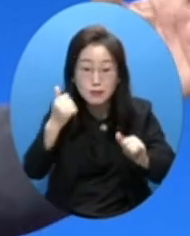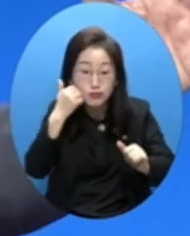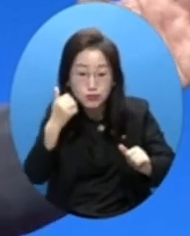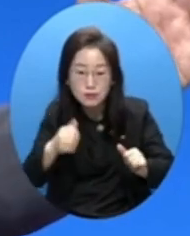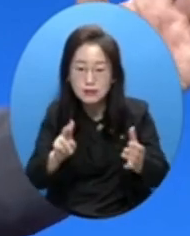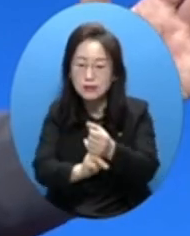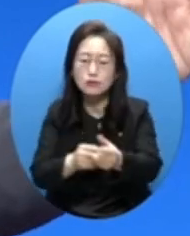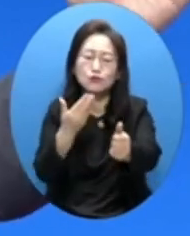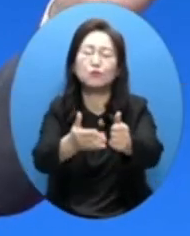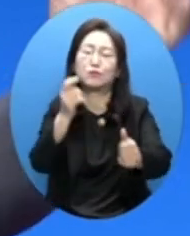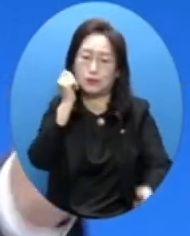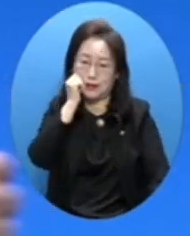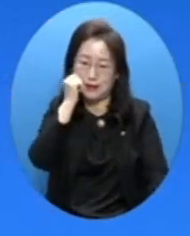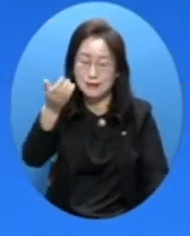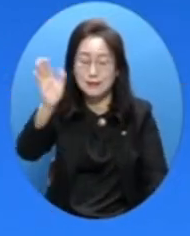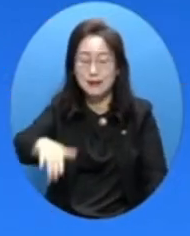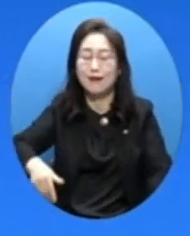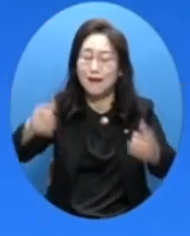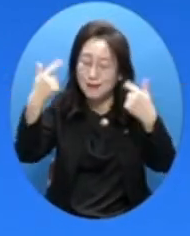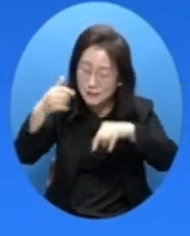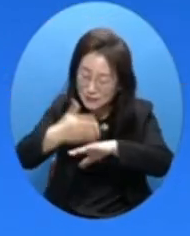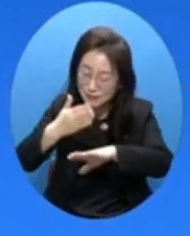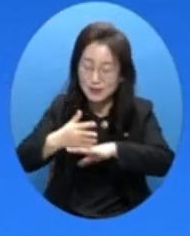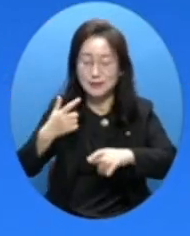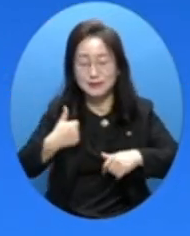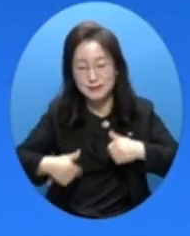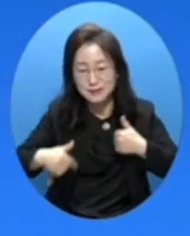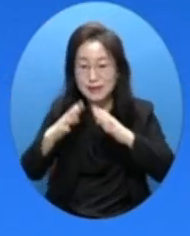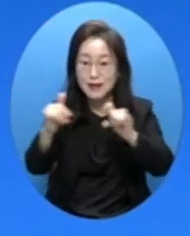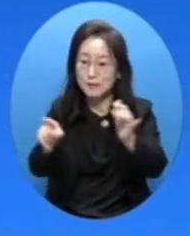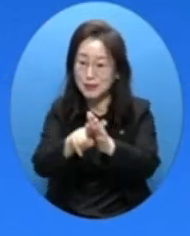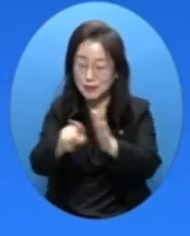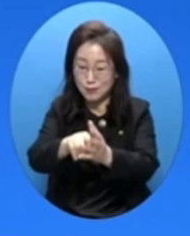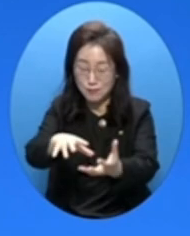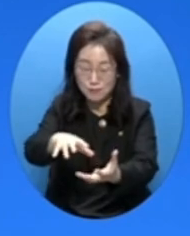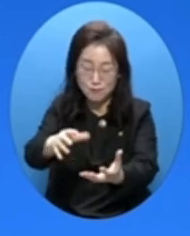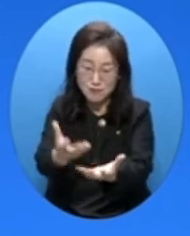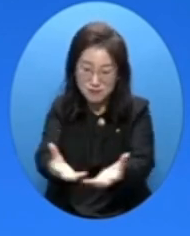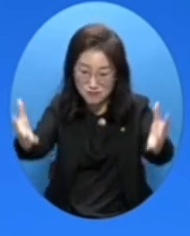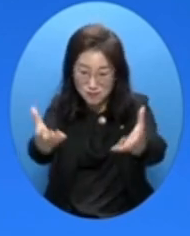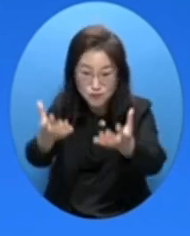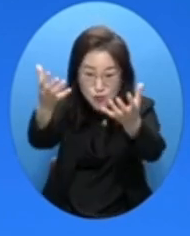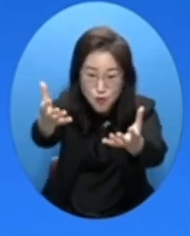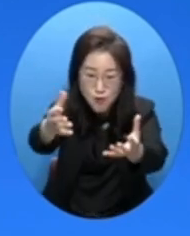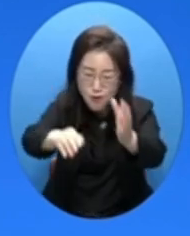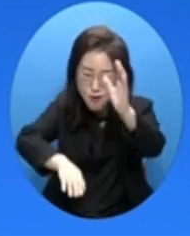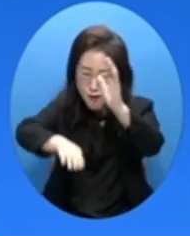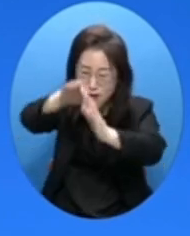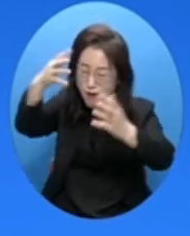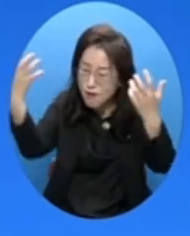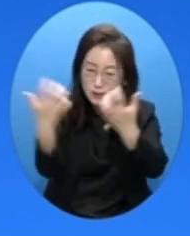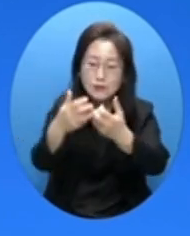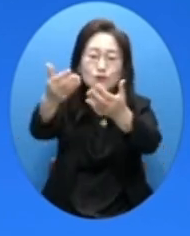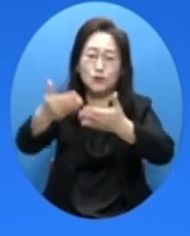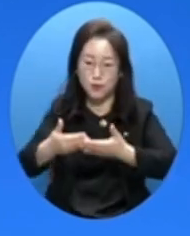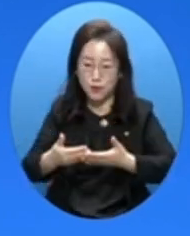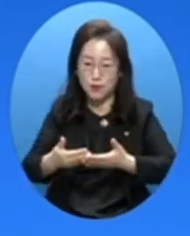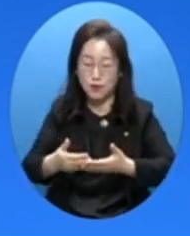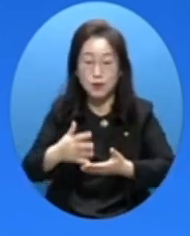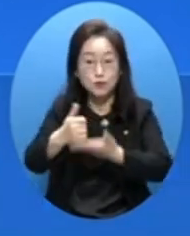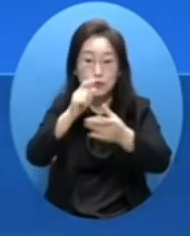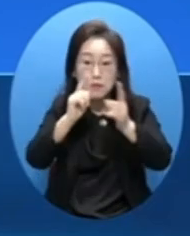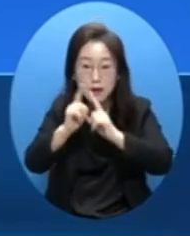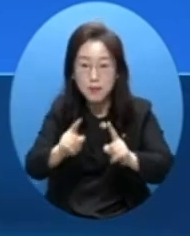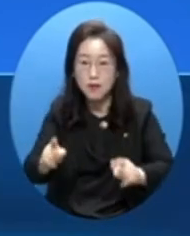임하지 않습니다. 그러나 늘 감사하고 기뻐하는 사람은 그 믿음의 그릇을 내놓을 때 주님께서 넘치게 채워주시는 것입니다. 그래서 주님